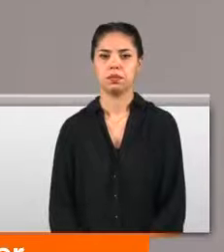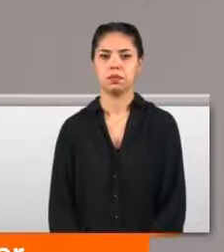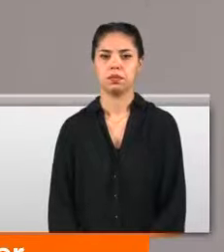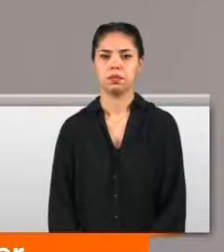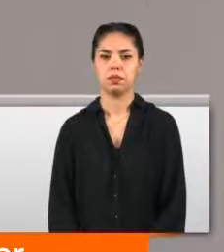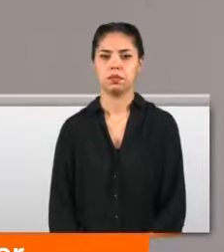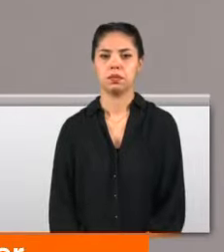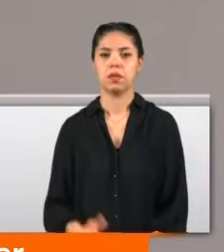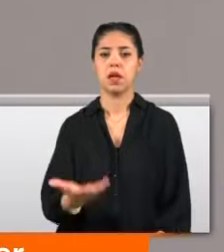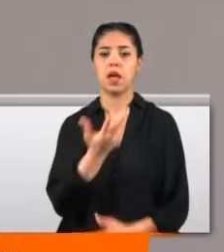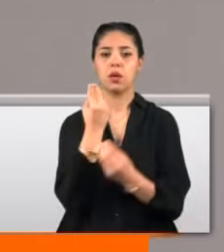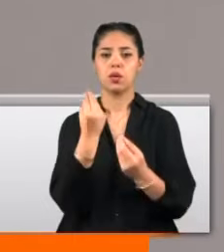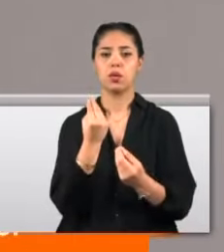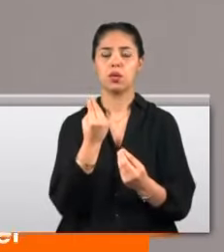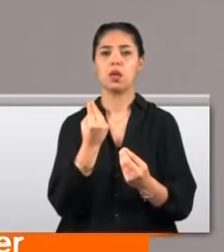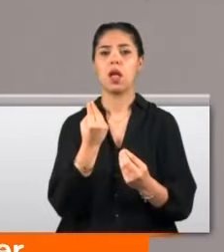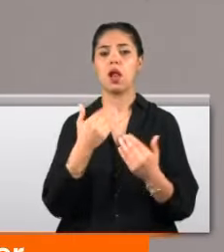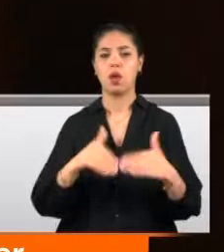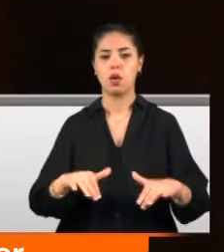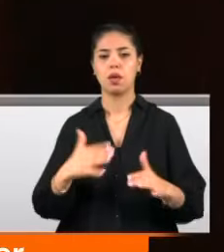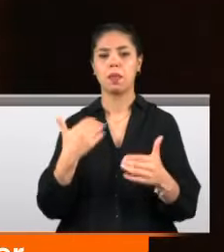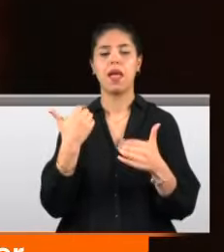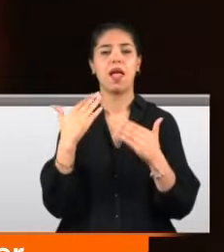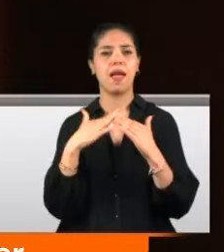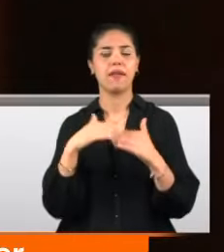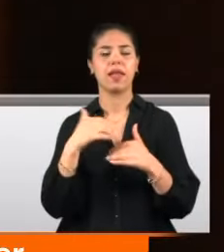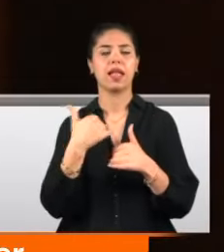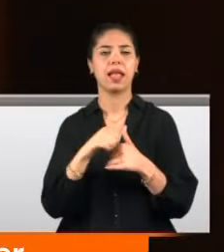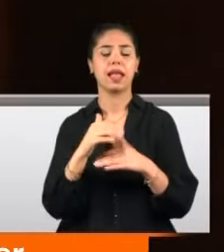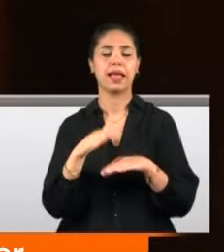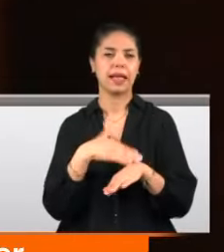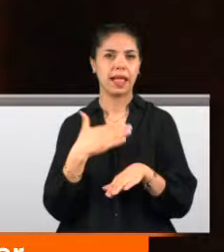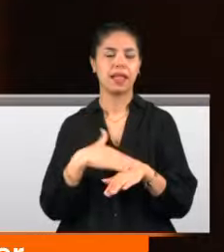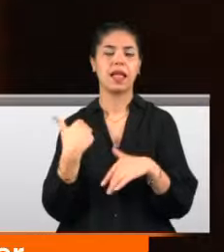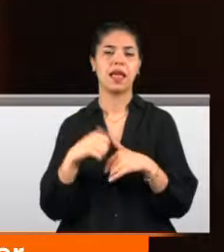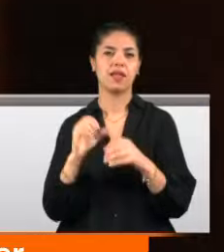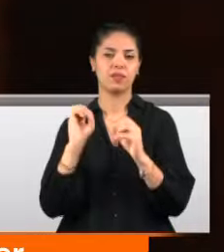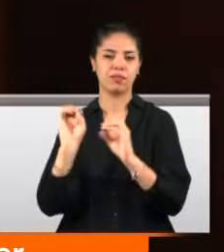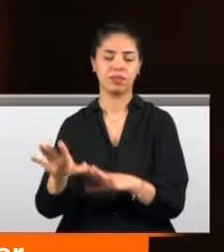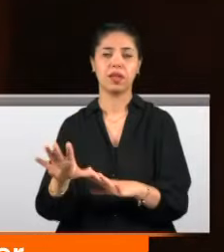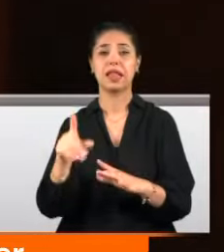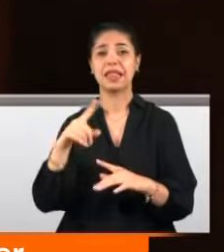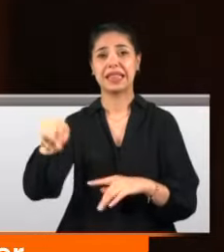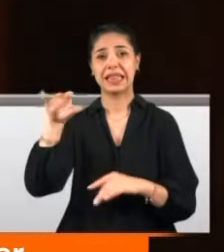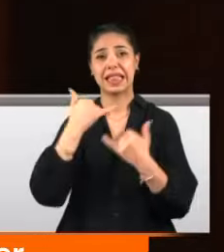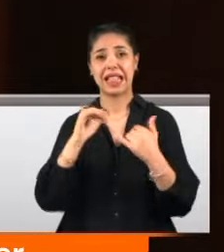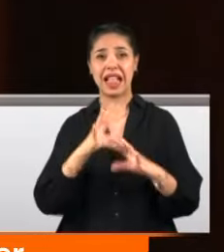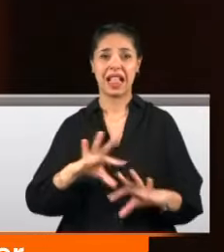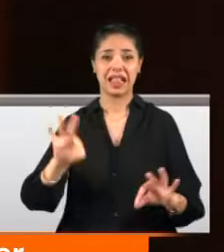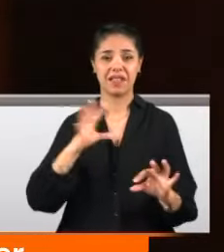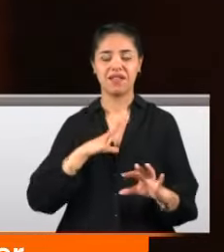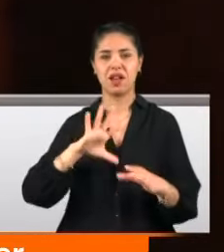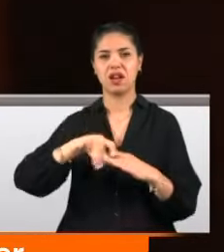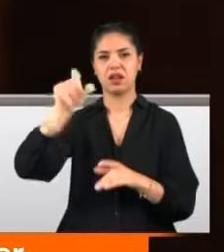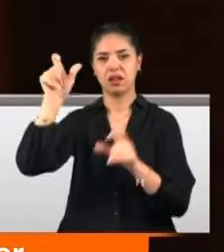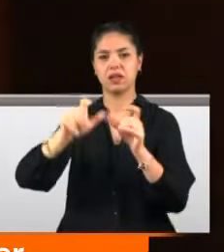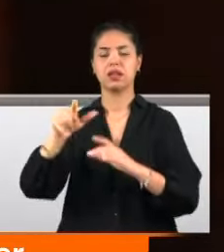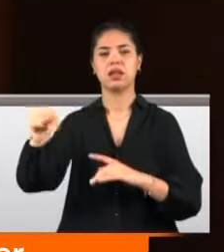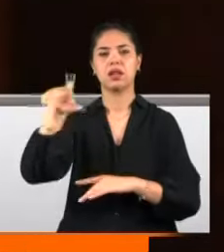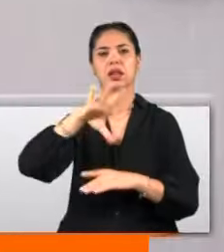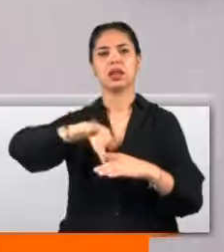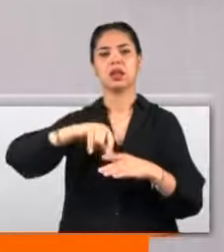en güzel önlem evde kedinizi ve eşinizi bırakıyorsunuz Siz tatil hazırlığı yaparken Hırsızlar da Sizin evinizi soyma hazırlığı